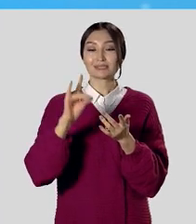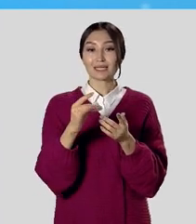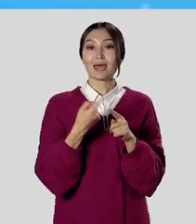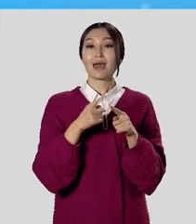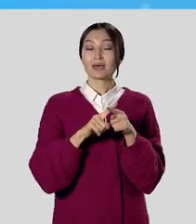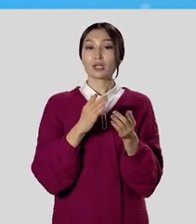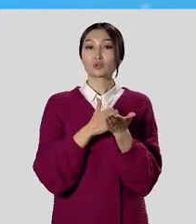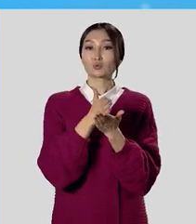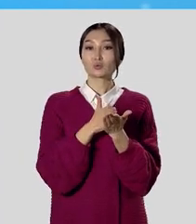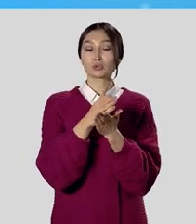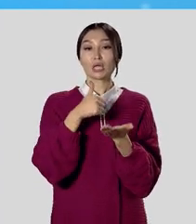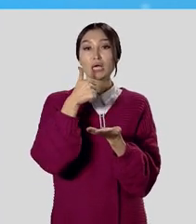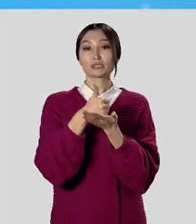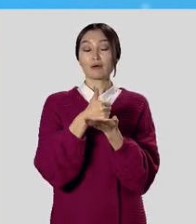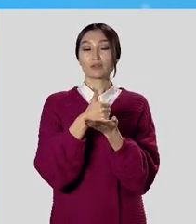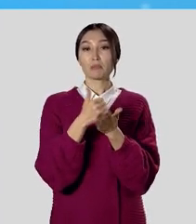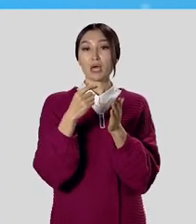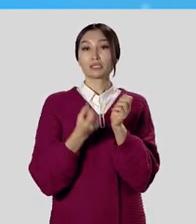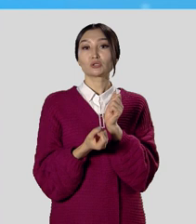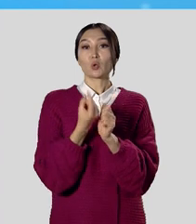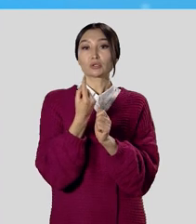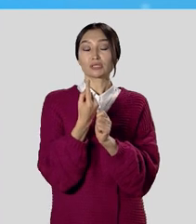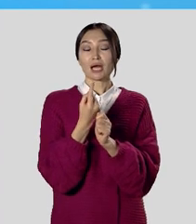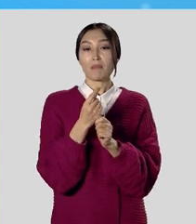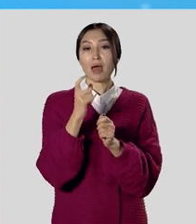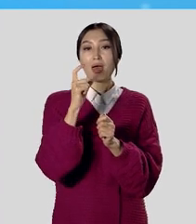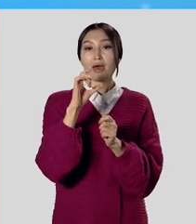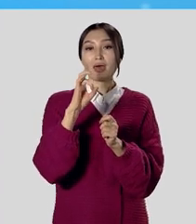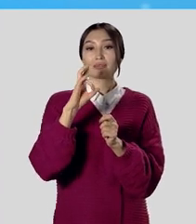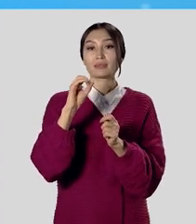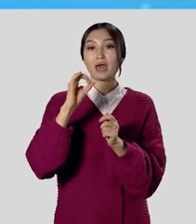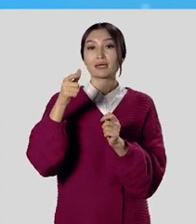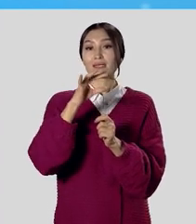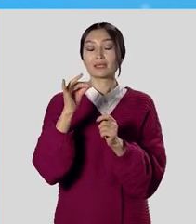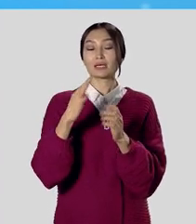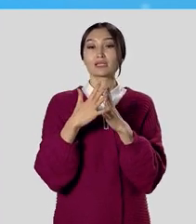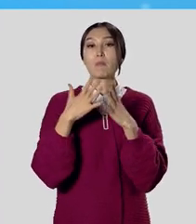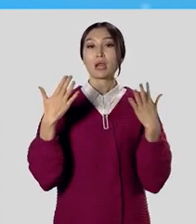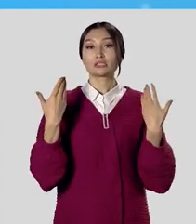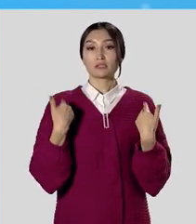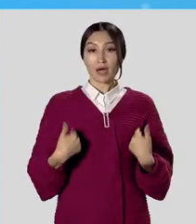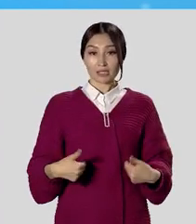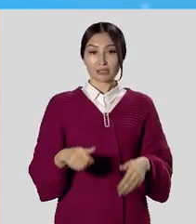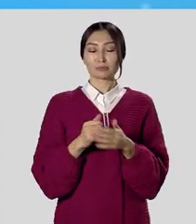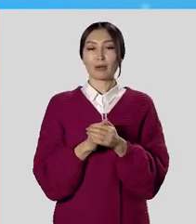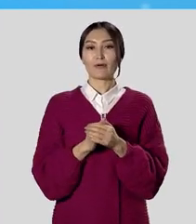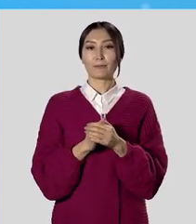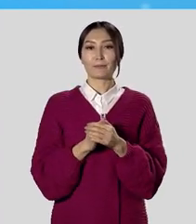вещество служит основным источником энергии для большинства организмов.